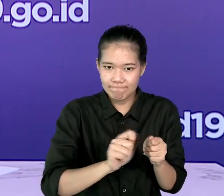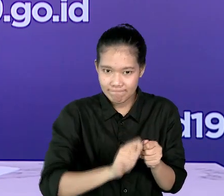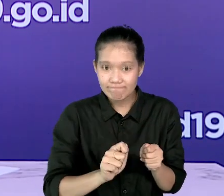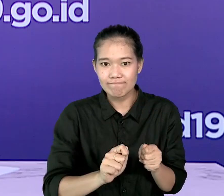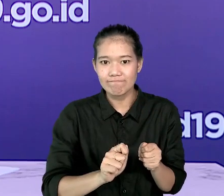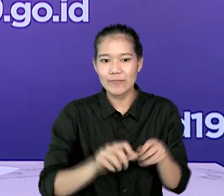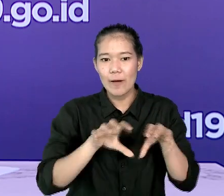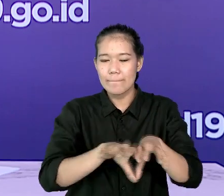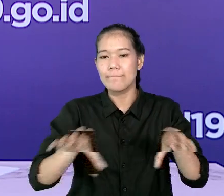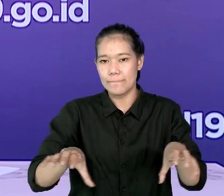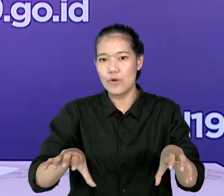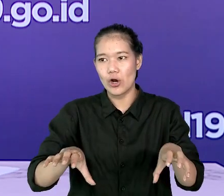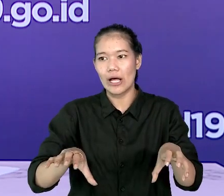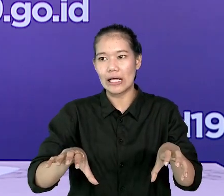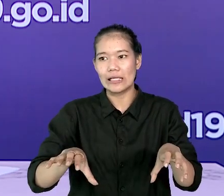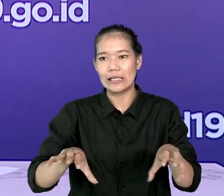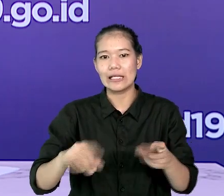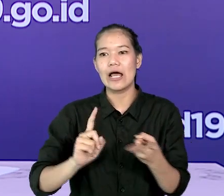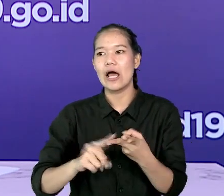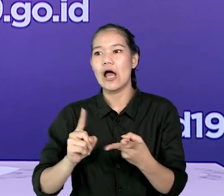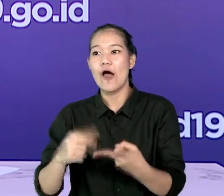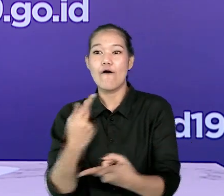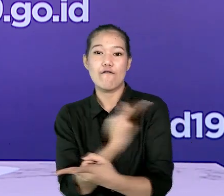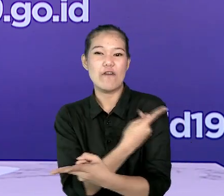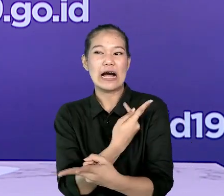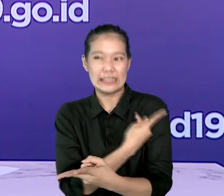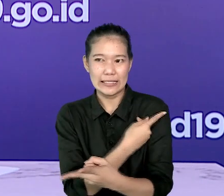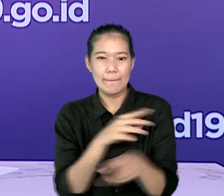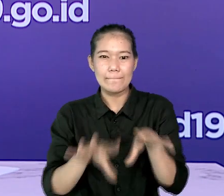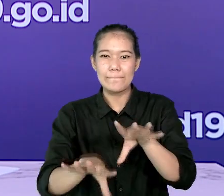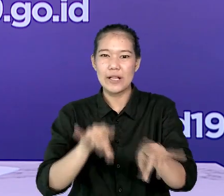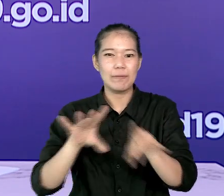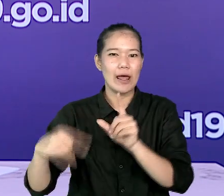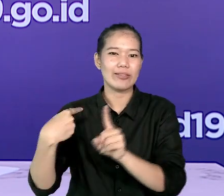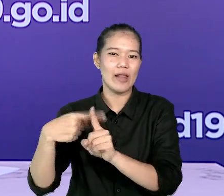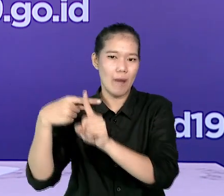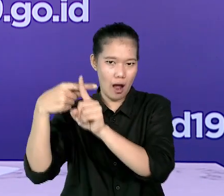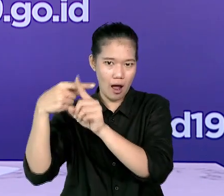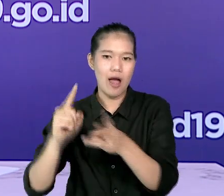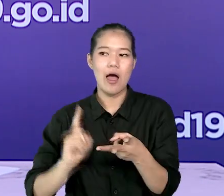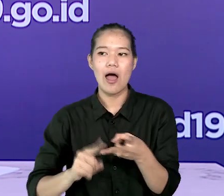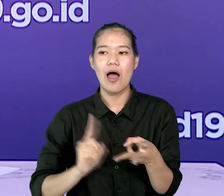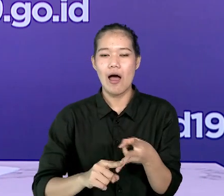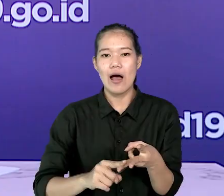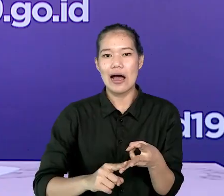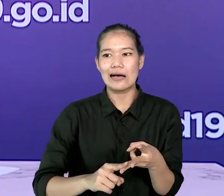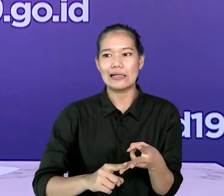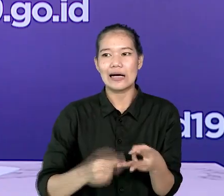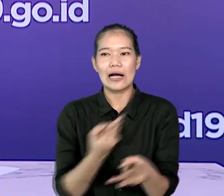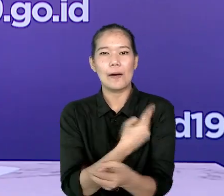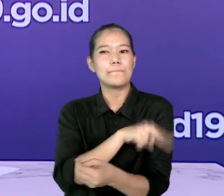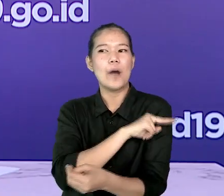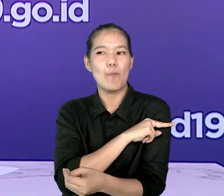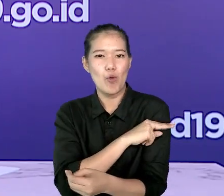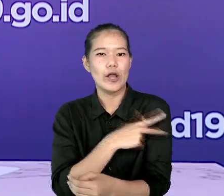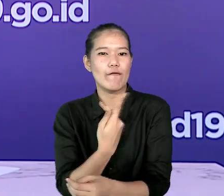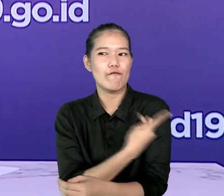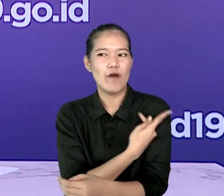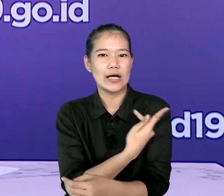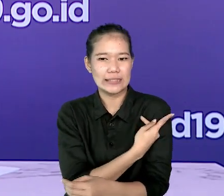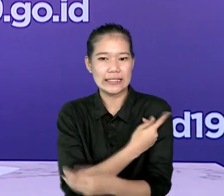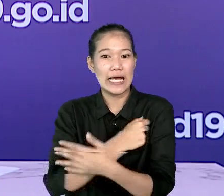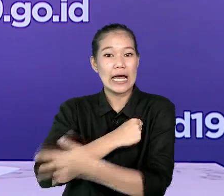diversifikasi produksi, perluasan jenis vaksin yang disalurkan oleh COVAX, dan peningkatan kapasitas